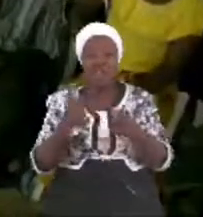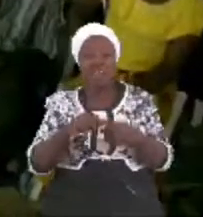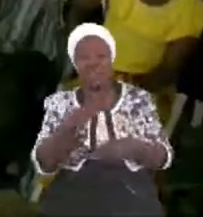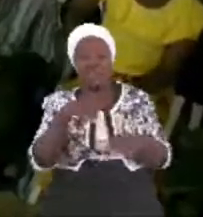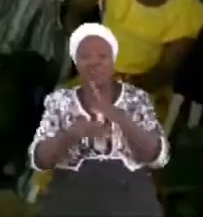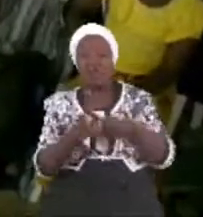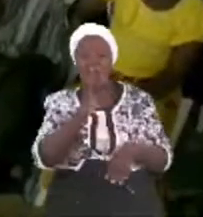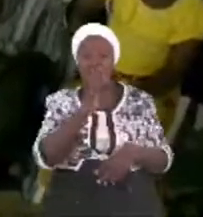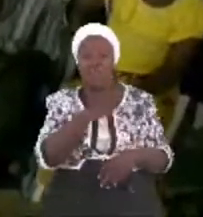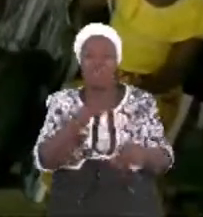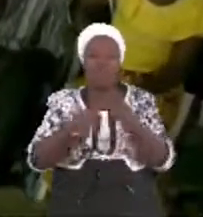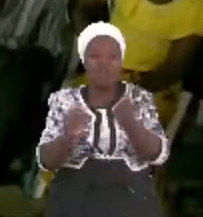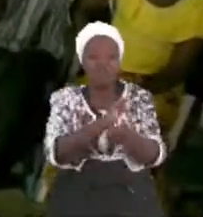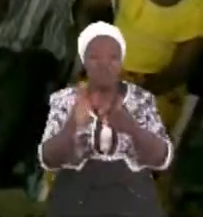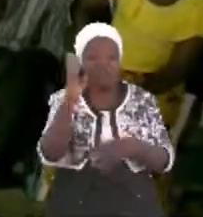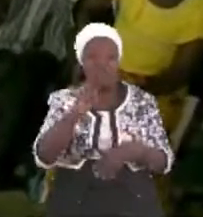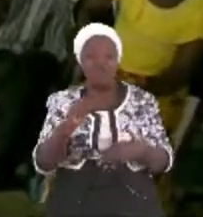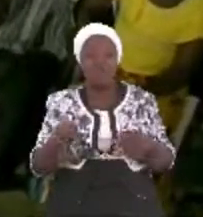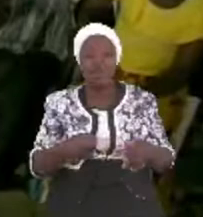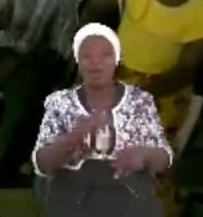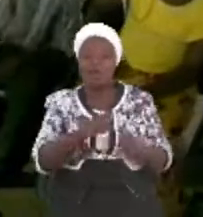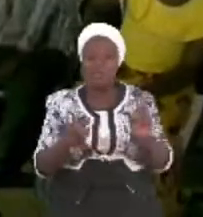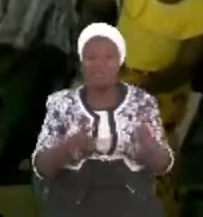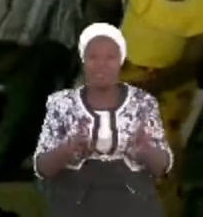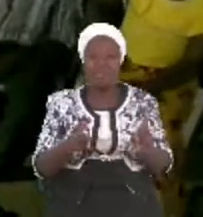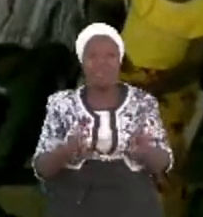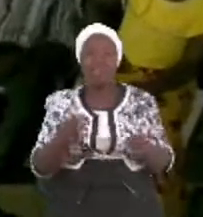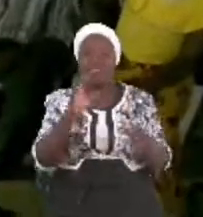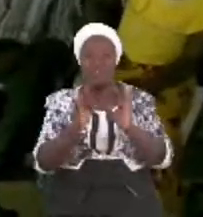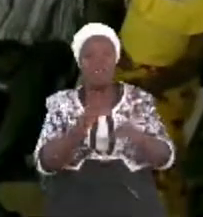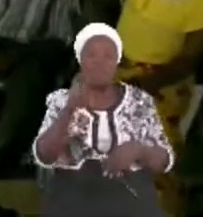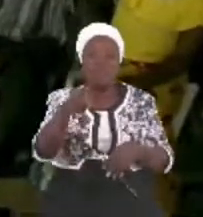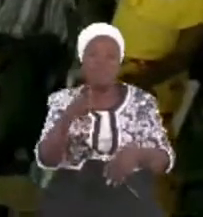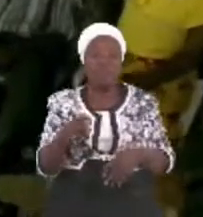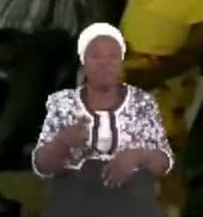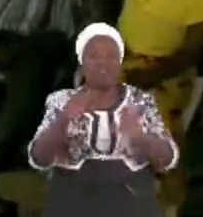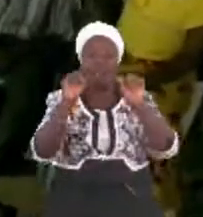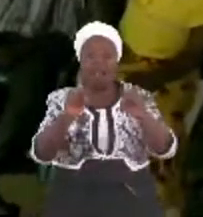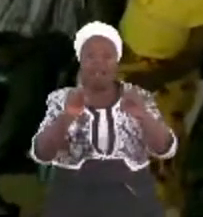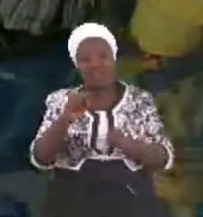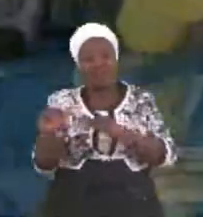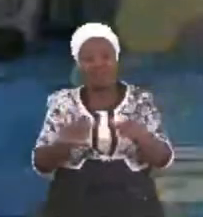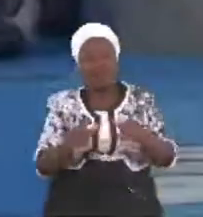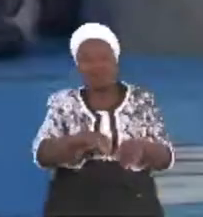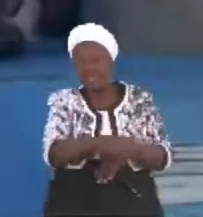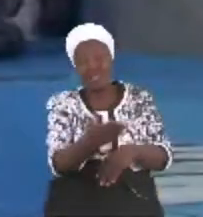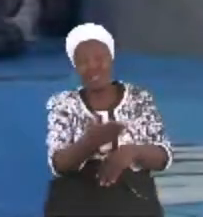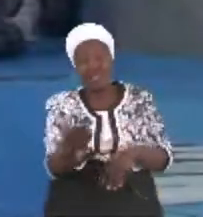faire périr. Mais, si tu peux quelque chose,